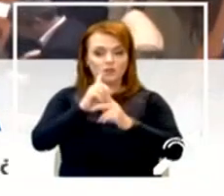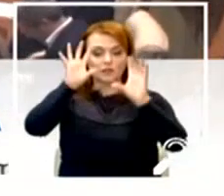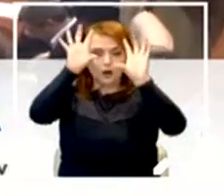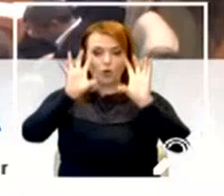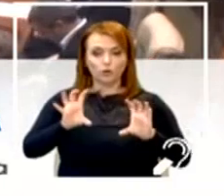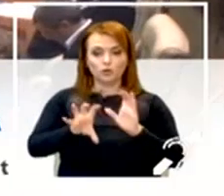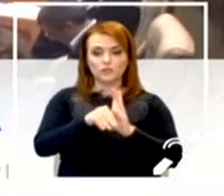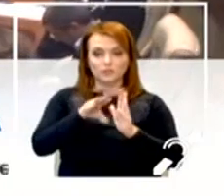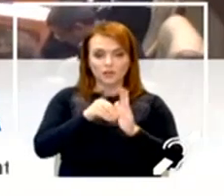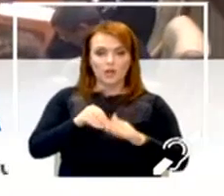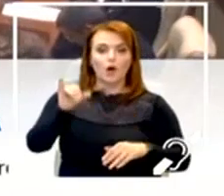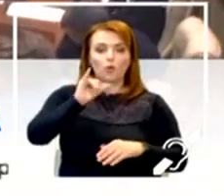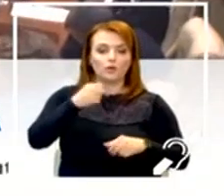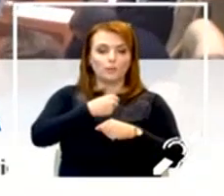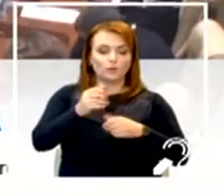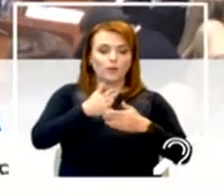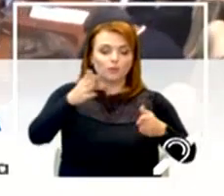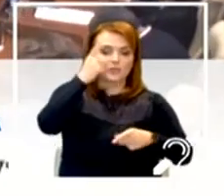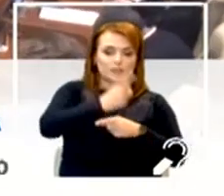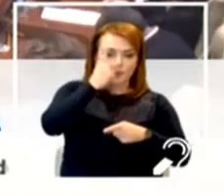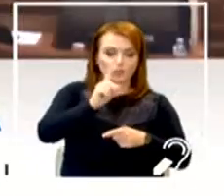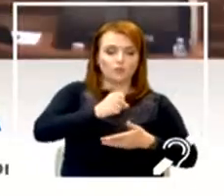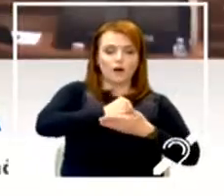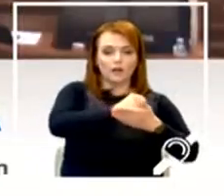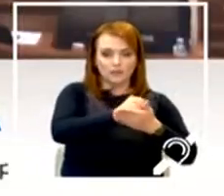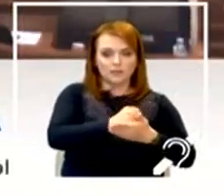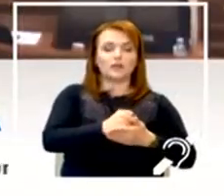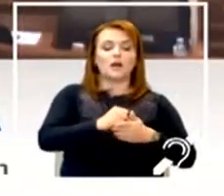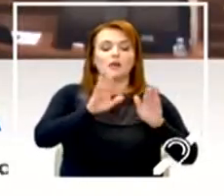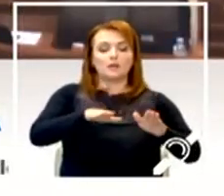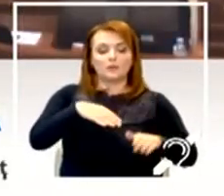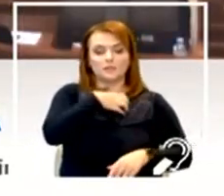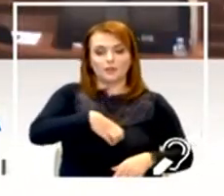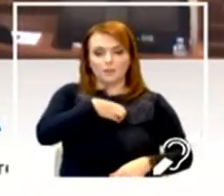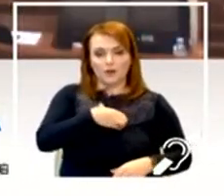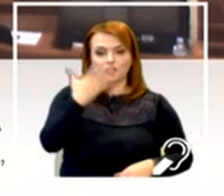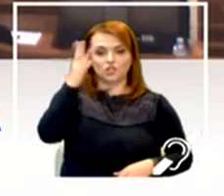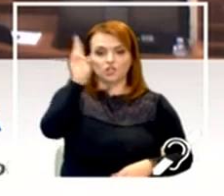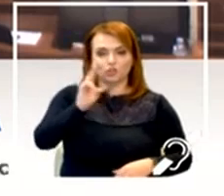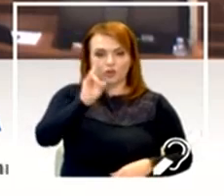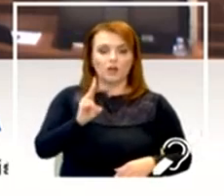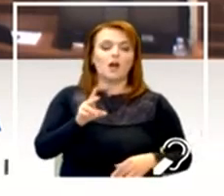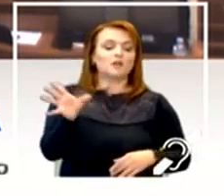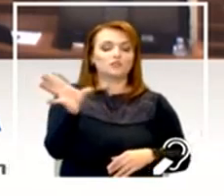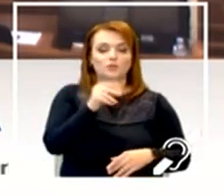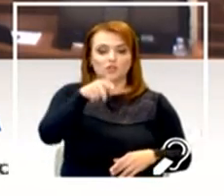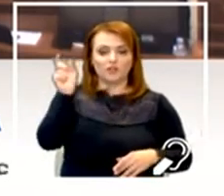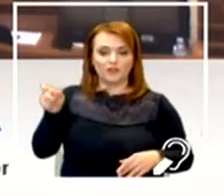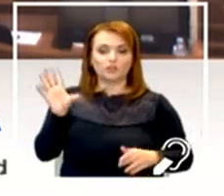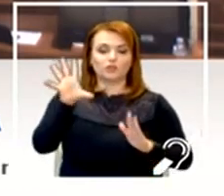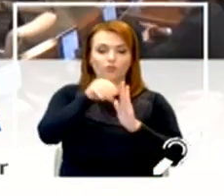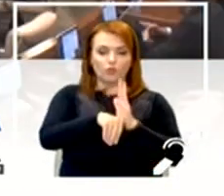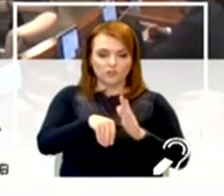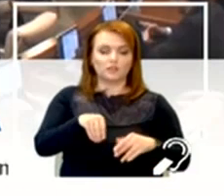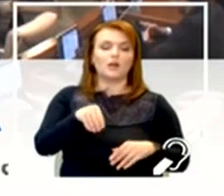electoral care impun unele restricții de a candida la alegerile locale din 5 noiembrie sunt vizate persoane în conflict cu legea printre care și membrii